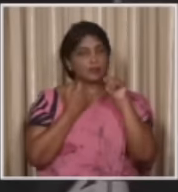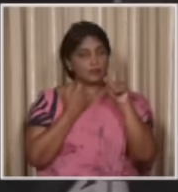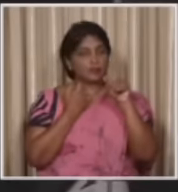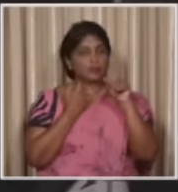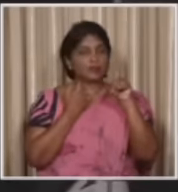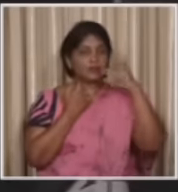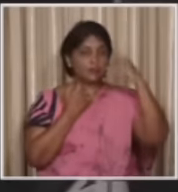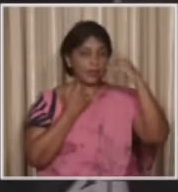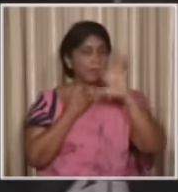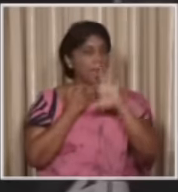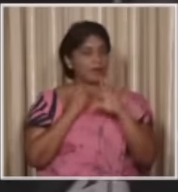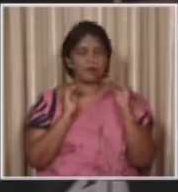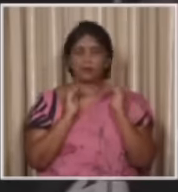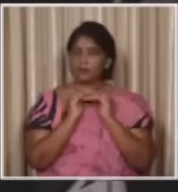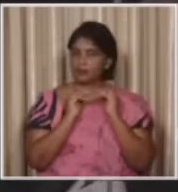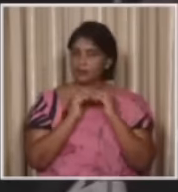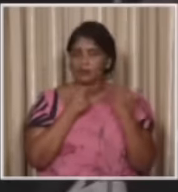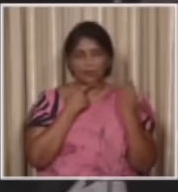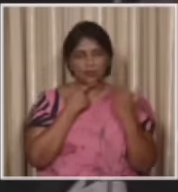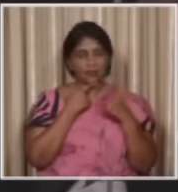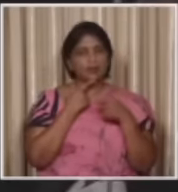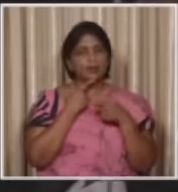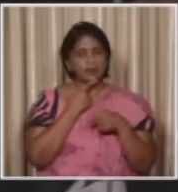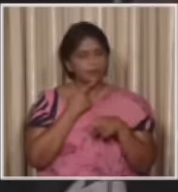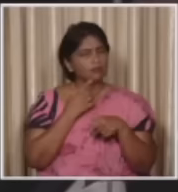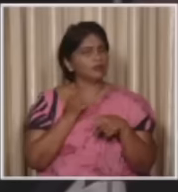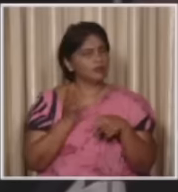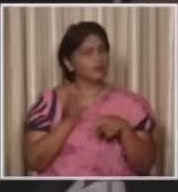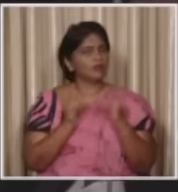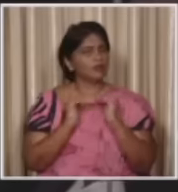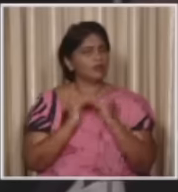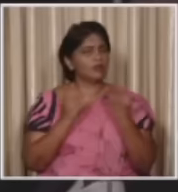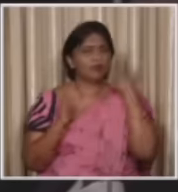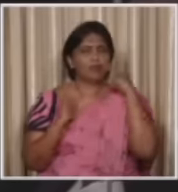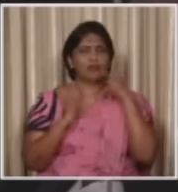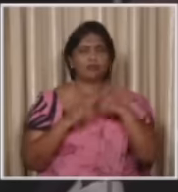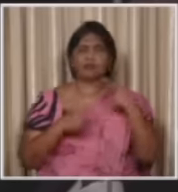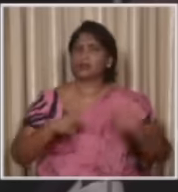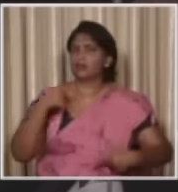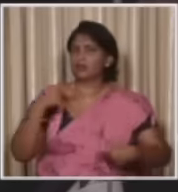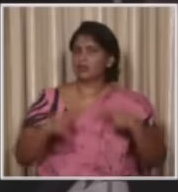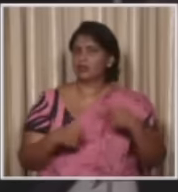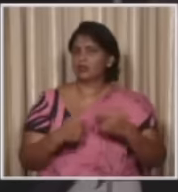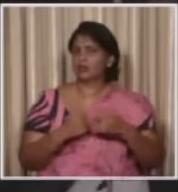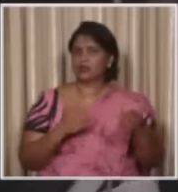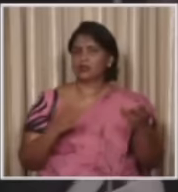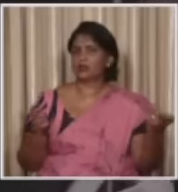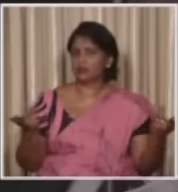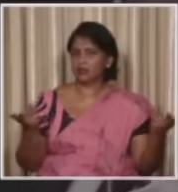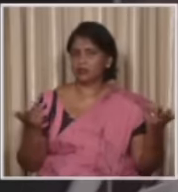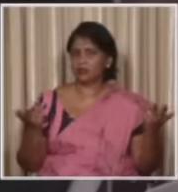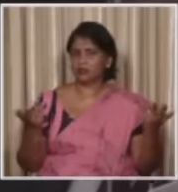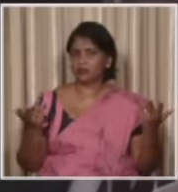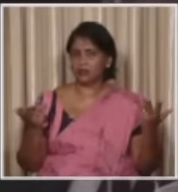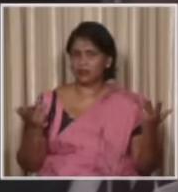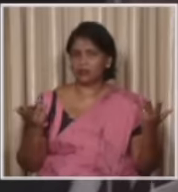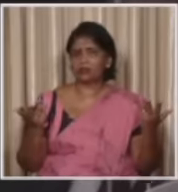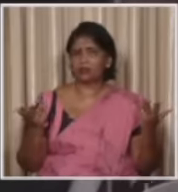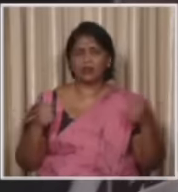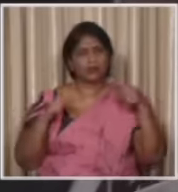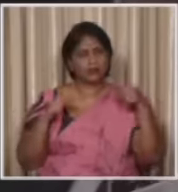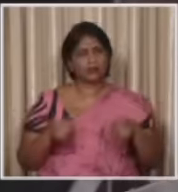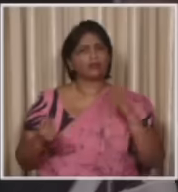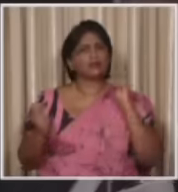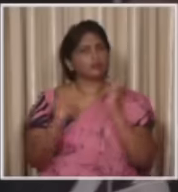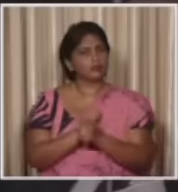පහටත් අදාළ නෑ ඉතින් එතකොට දැන් මේ අදාළ නොවන දෙයක් ගැන අපි විවාද කරනවා ඔව් අඩුම ගන්න දැන් හරි